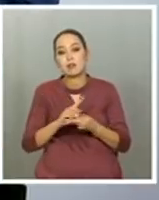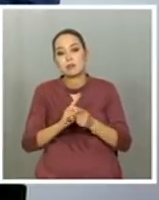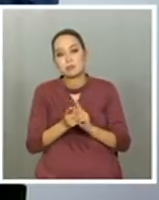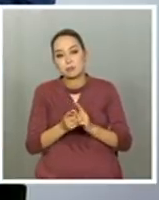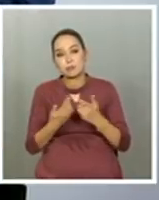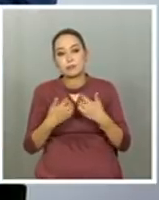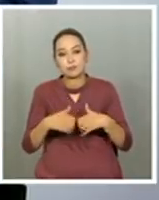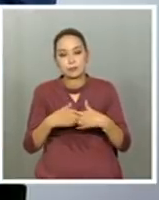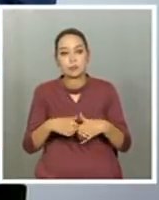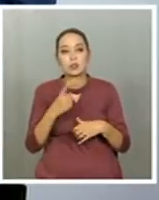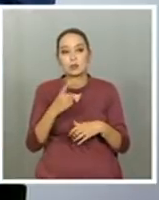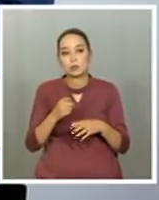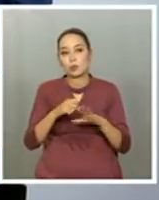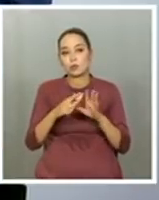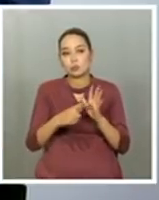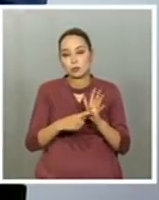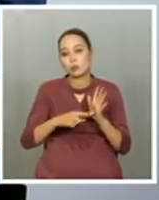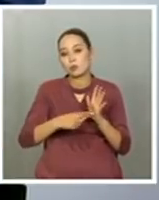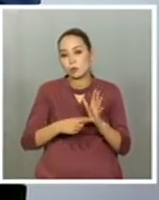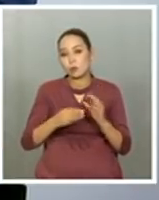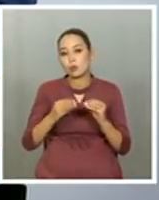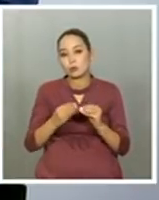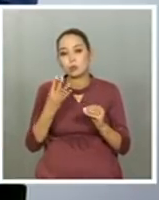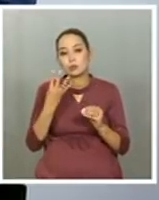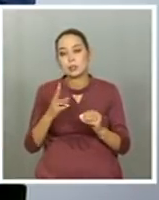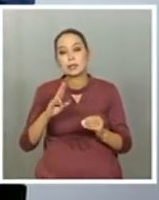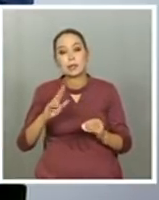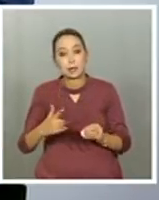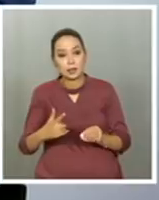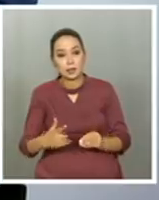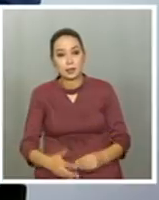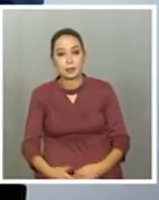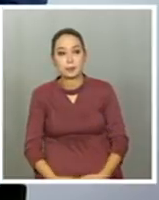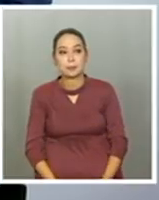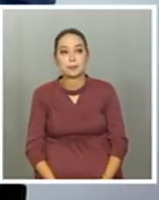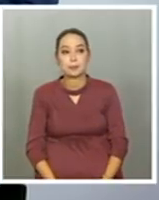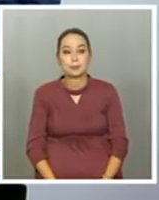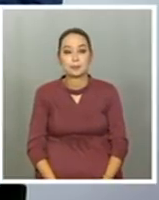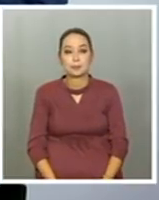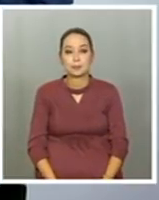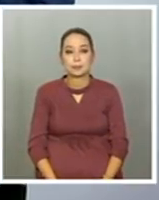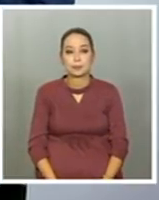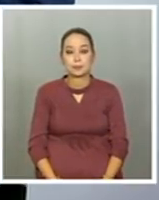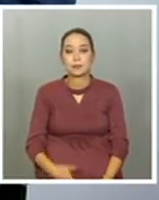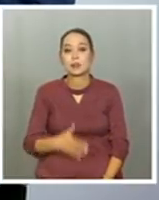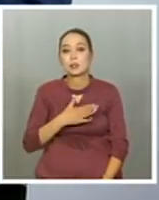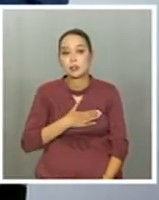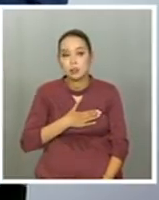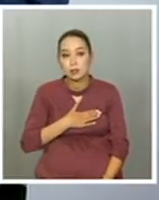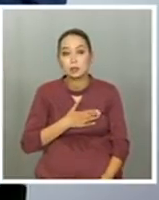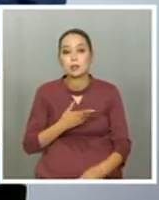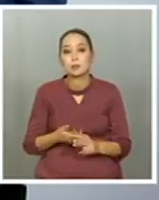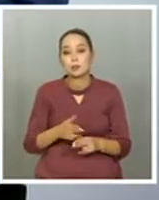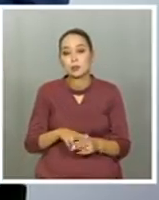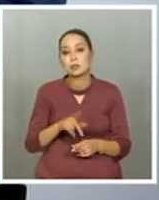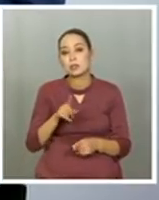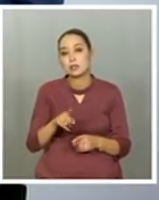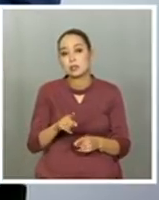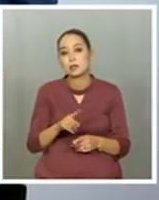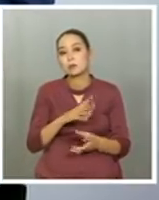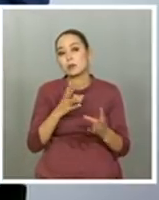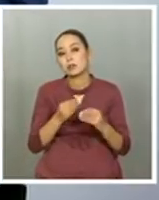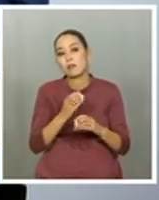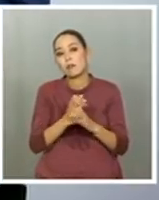жүйесінде 117 көбейтілген, оның 4-ші дәрежесі килограммға тең болады. Бізге осы тіркемелі вагондар